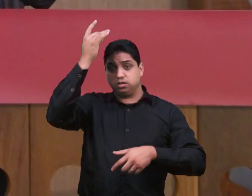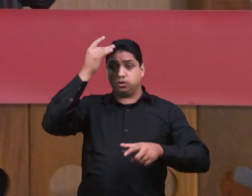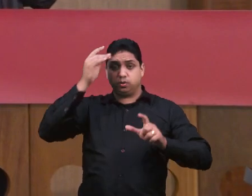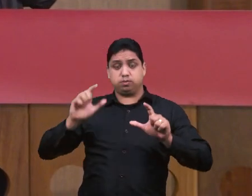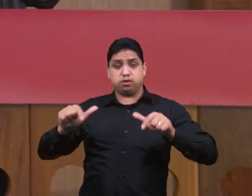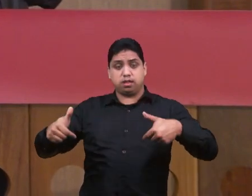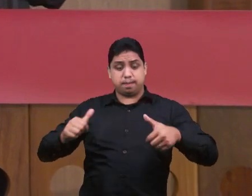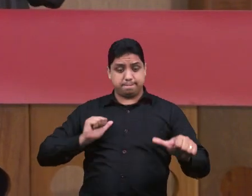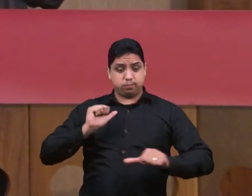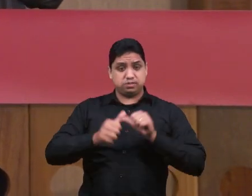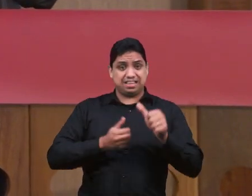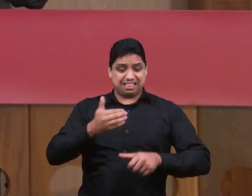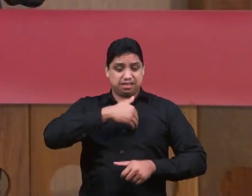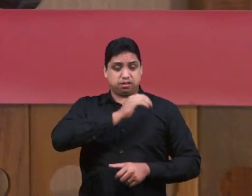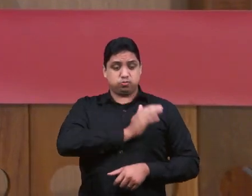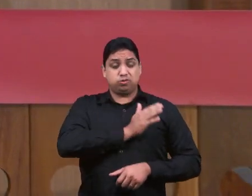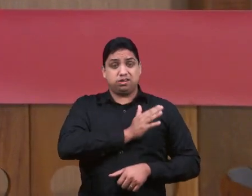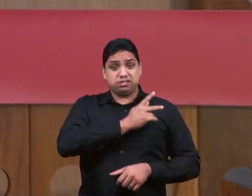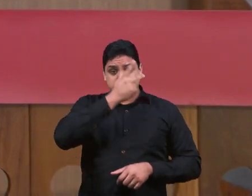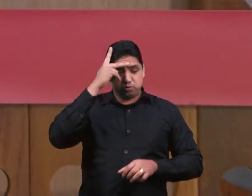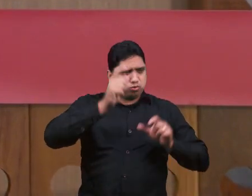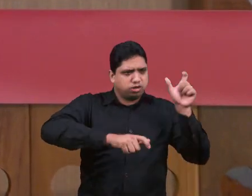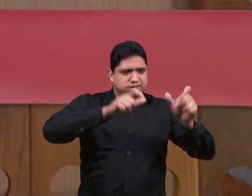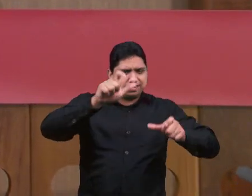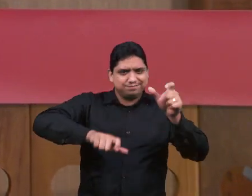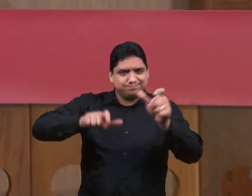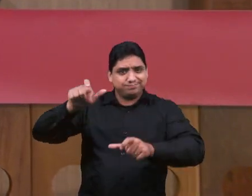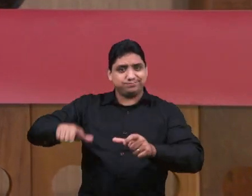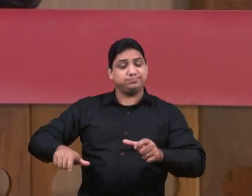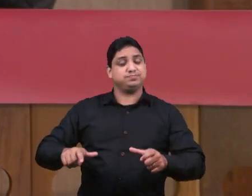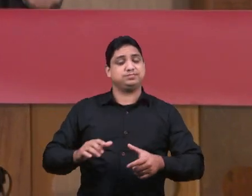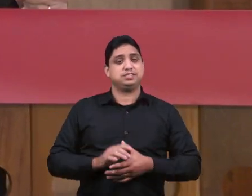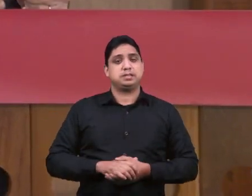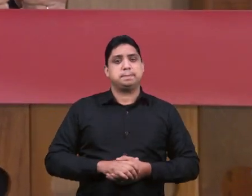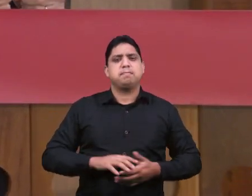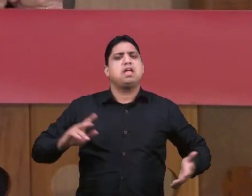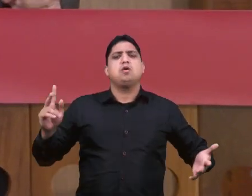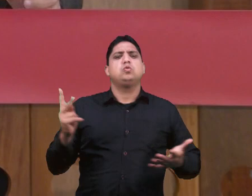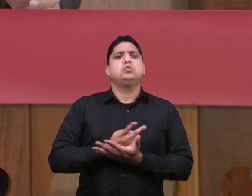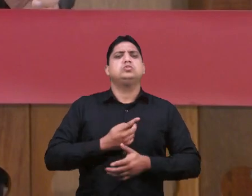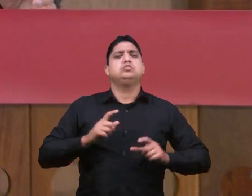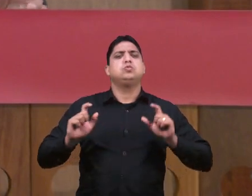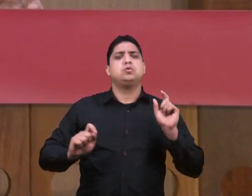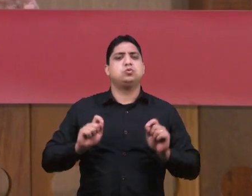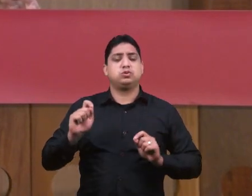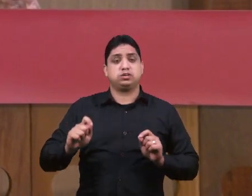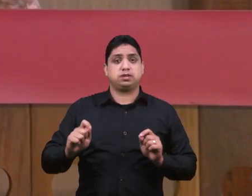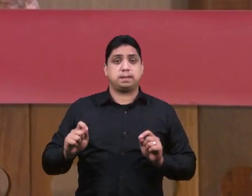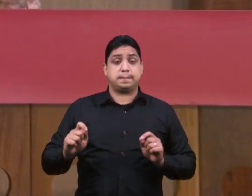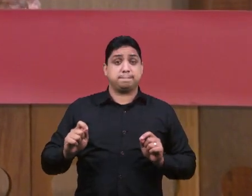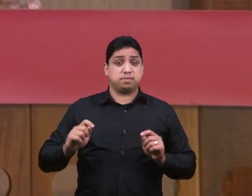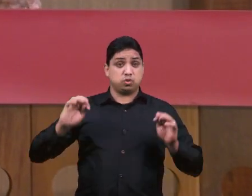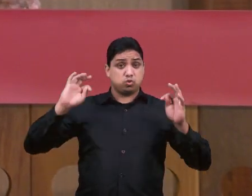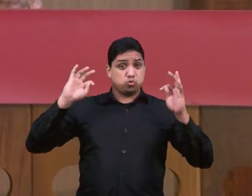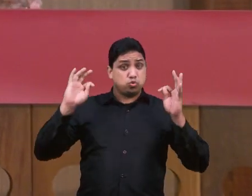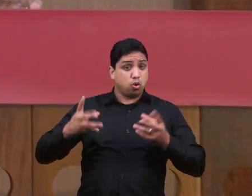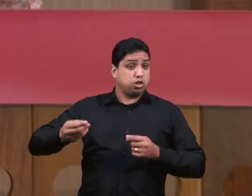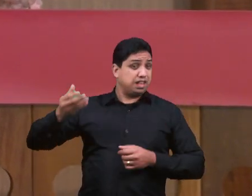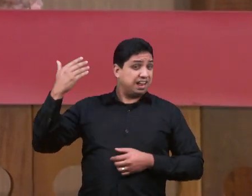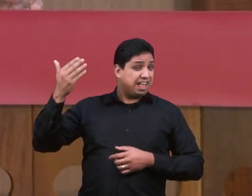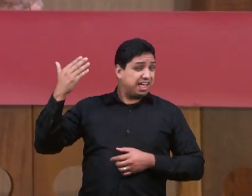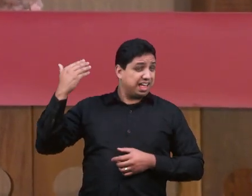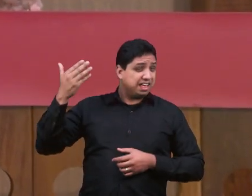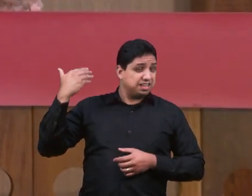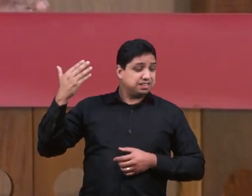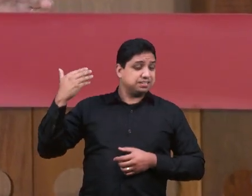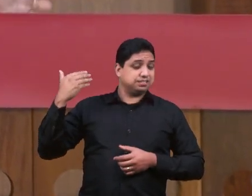Il y a un changement dans le cœur des personnes. Qu'est-ce qui s'est passé? C'est passé que ceux qui étaient dans le